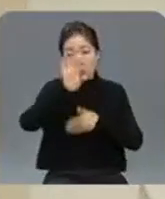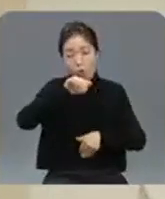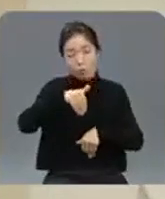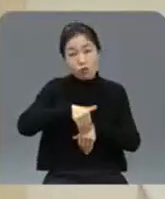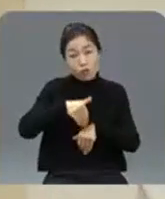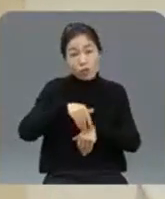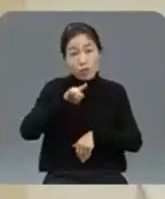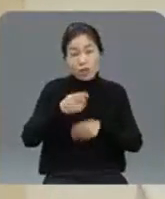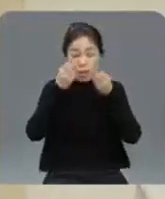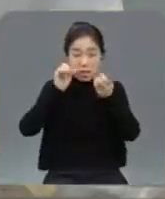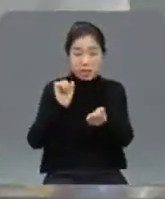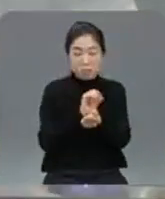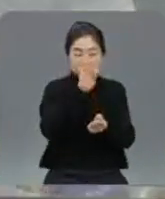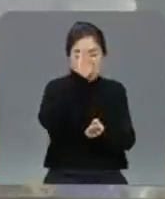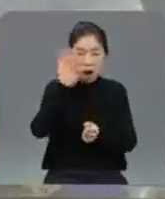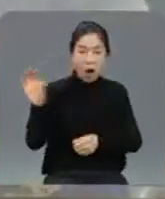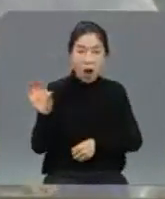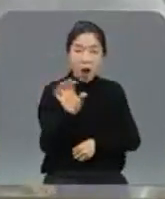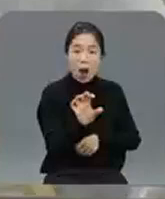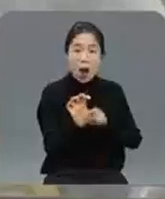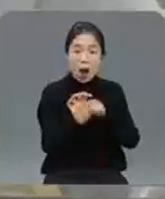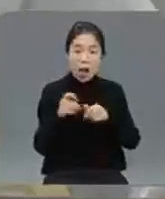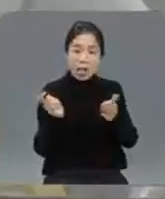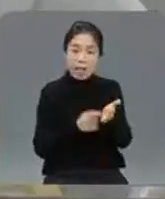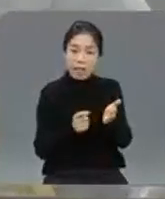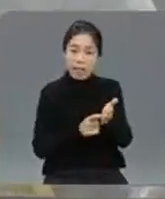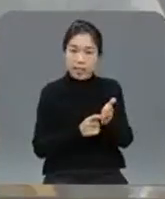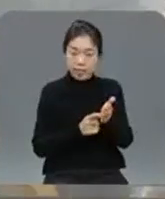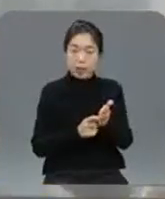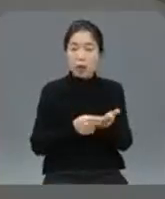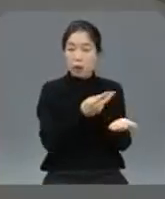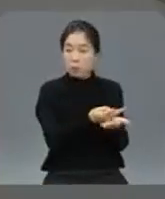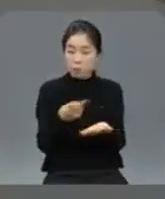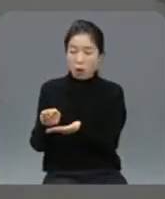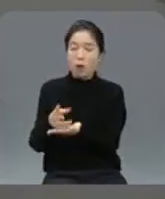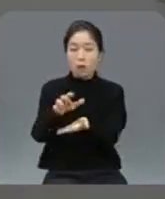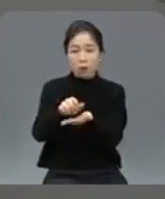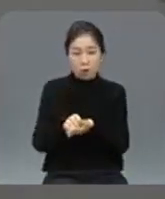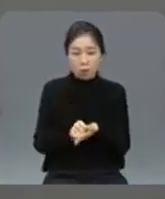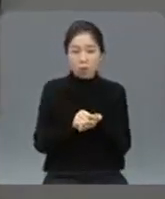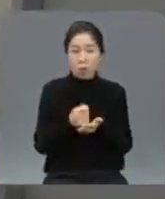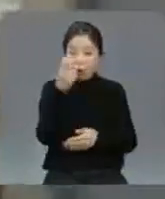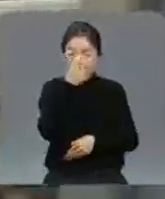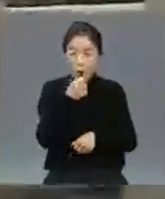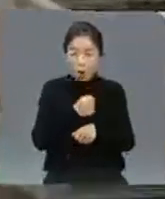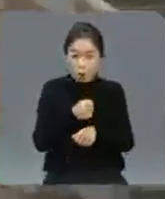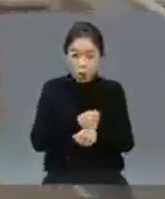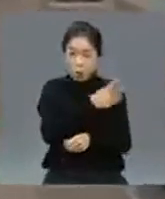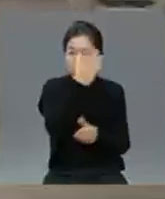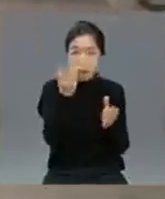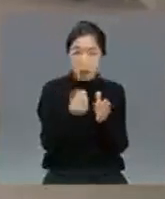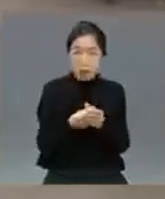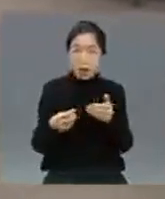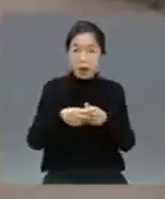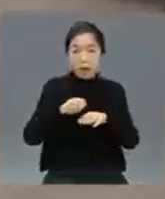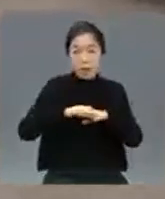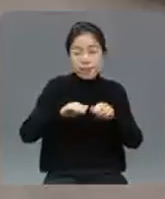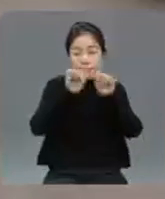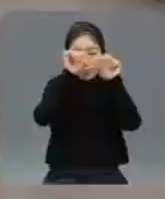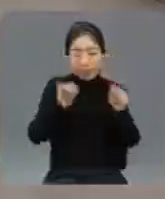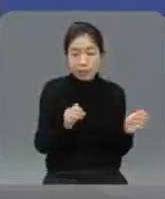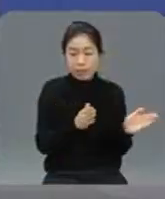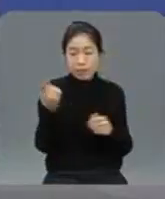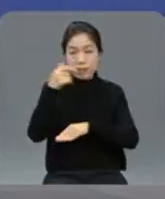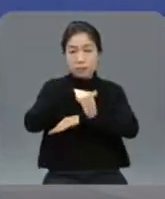신 면병 발생 상황을 가정해 긴급 병상 확보 등을 점검하고 완결형 의료 대응 치계 구축에 나설